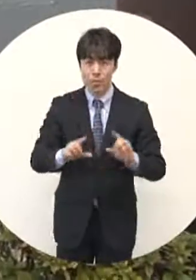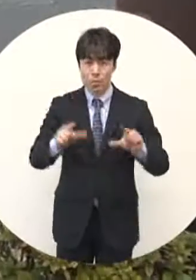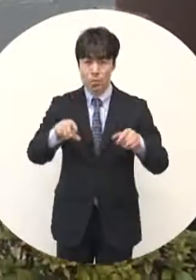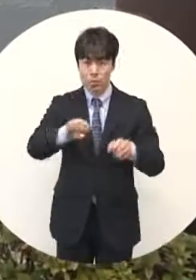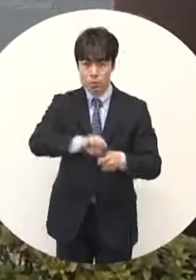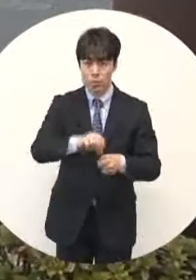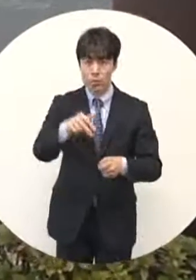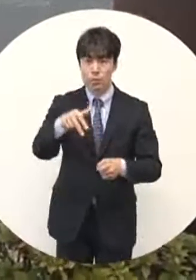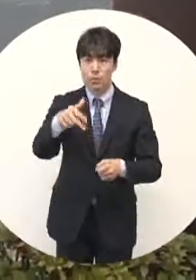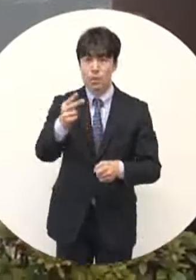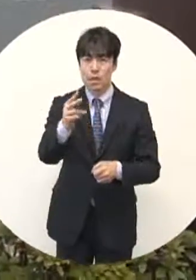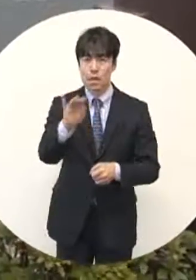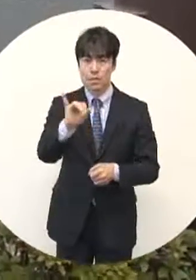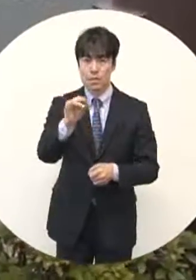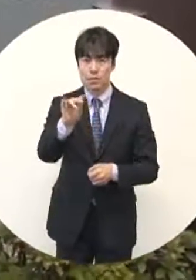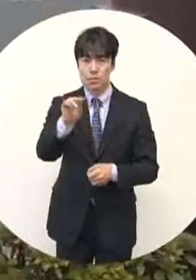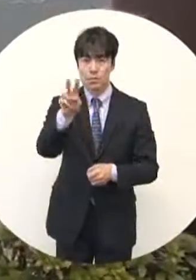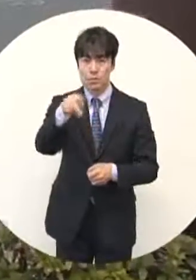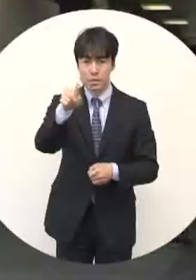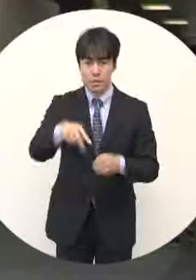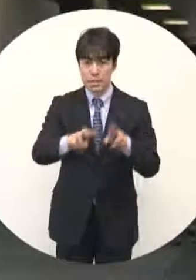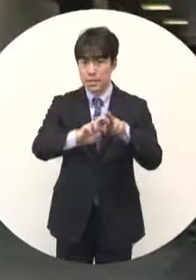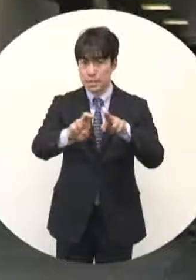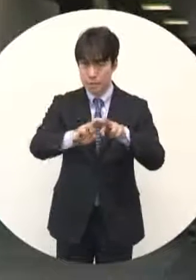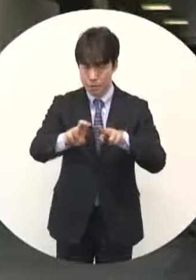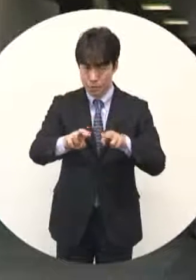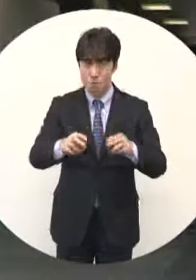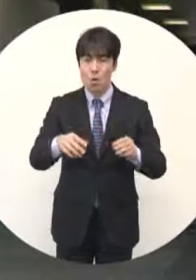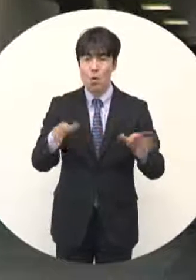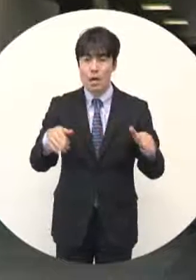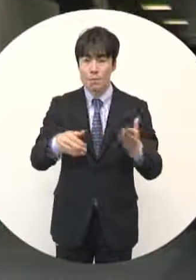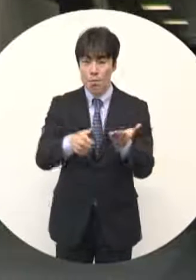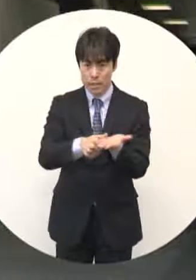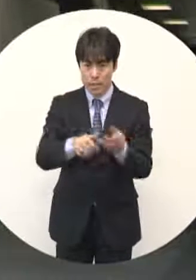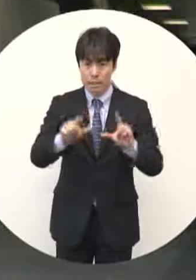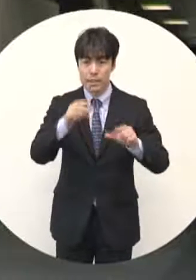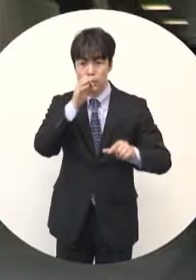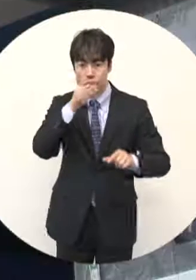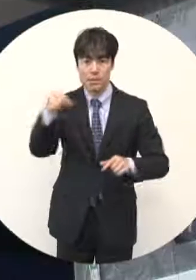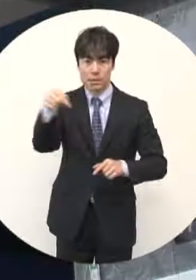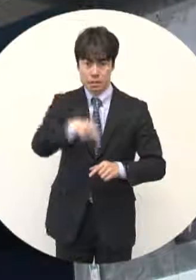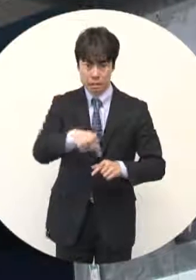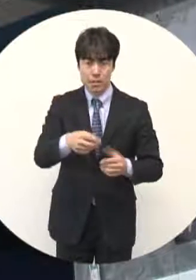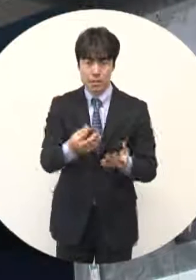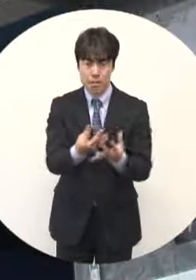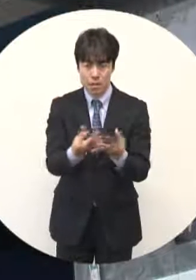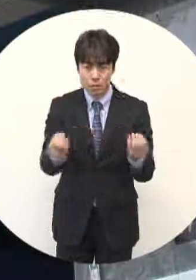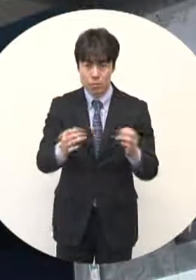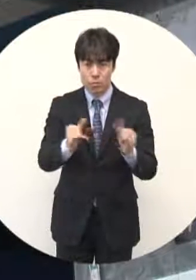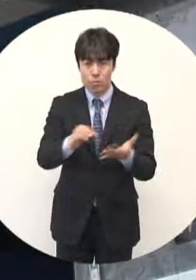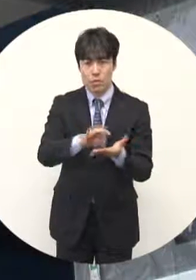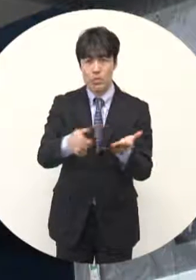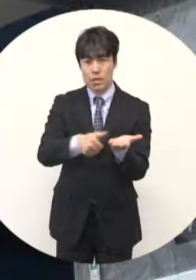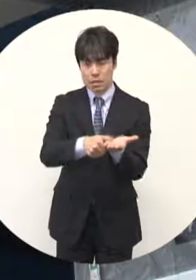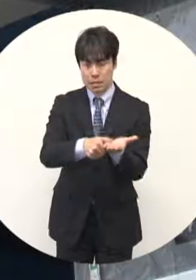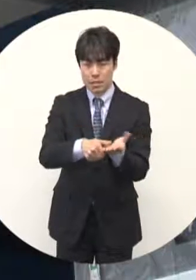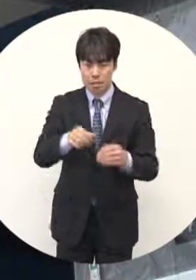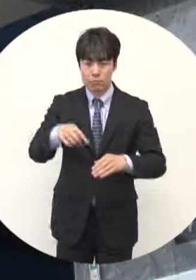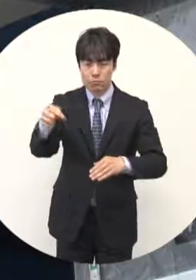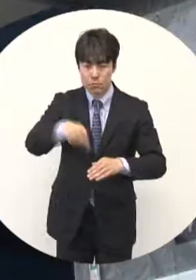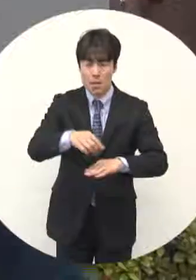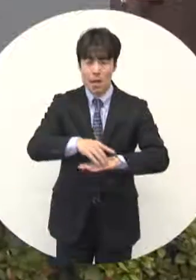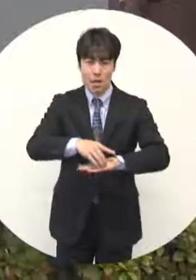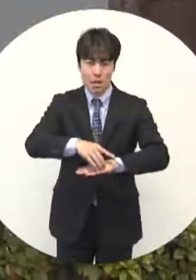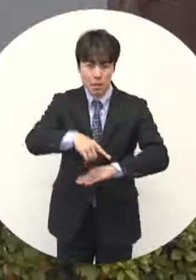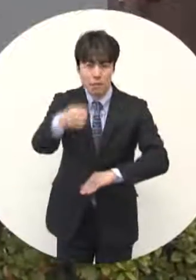ツリーラインの蒲生駅東口に来ています。多くの方々が利用している駅なんですが、私来たのが初めてな